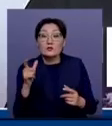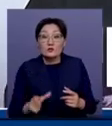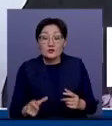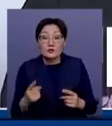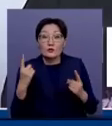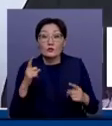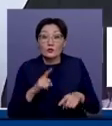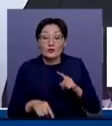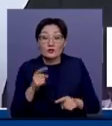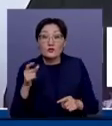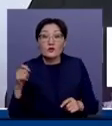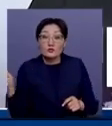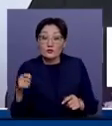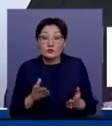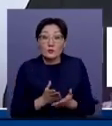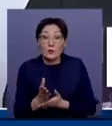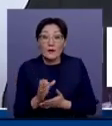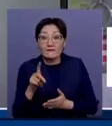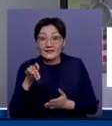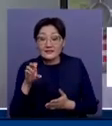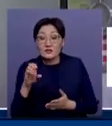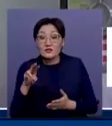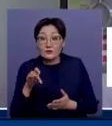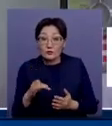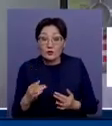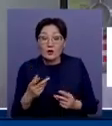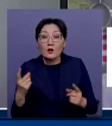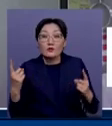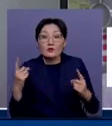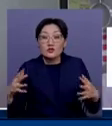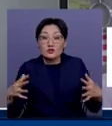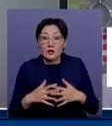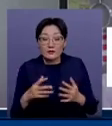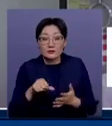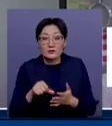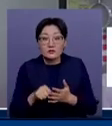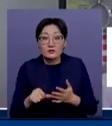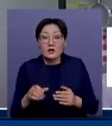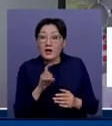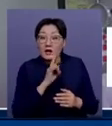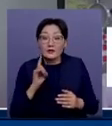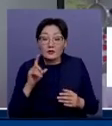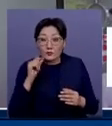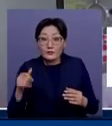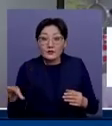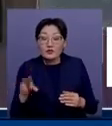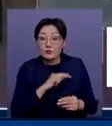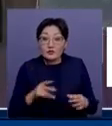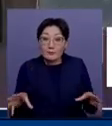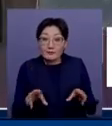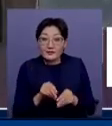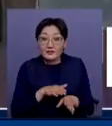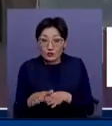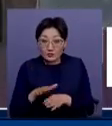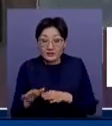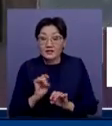Ұлытан соғысының ардагері Валентина Смирнова. Алапат шайқаста жүріп, ер мен әйелдің жұмысын талғамай бірдей